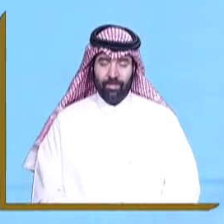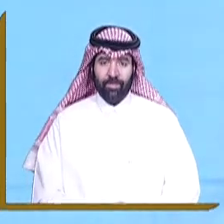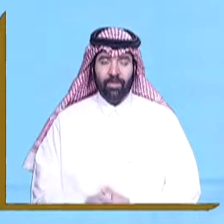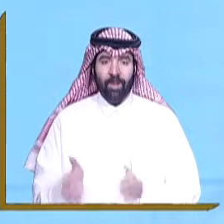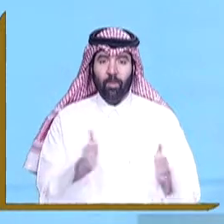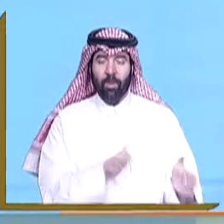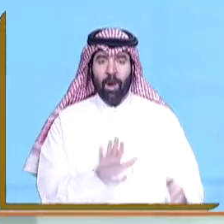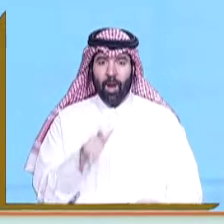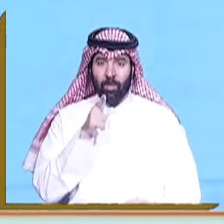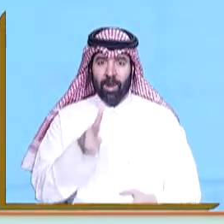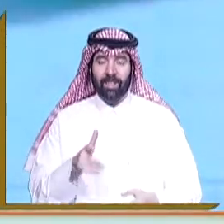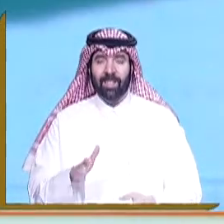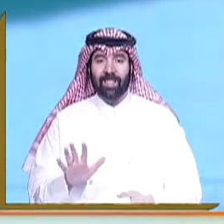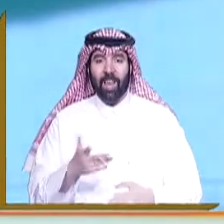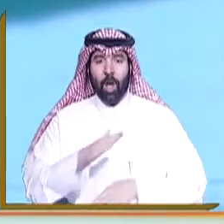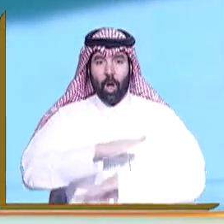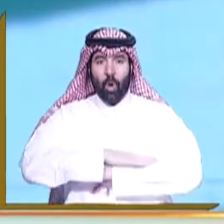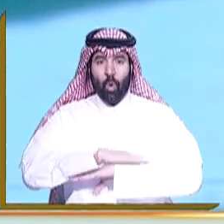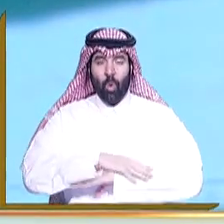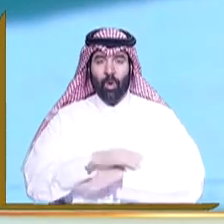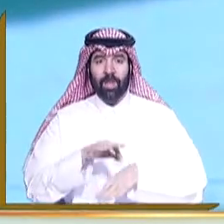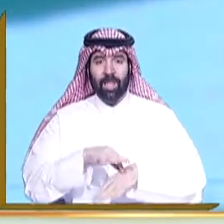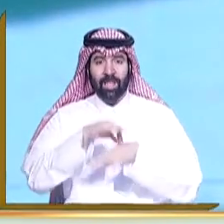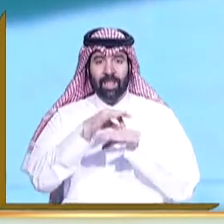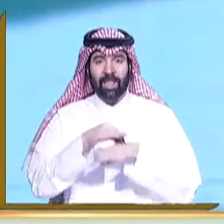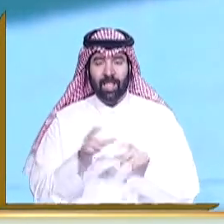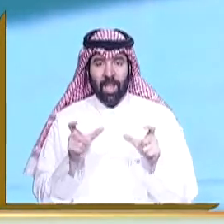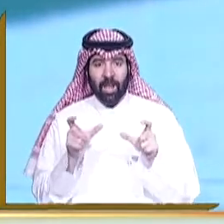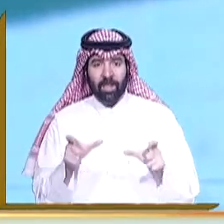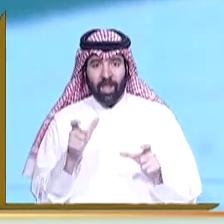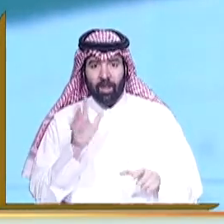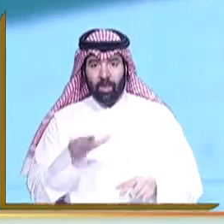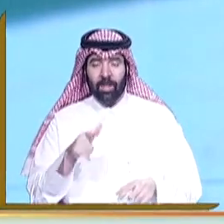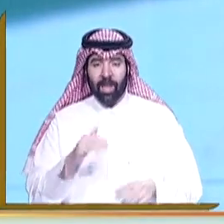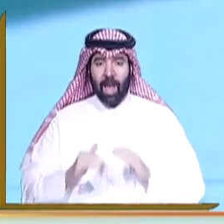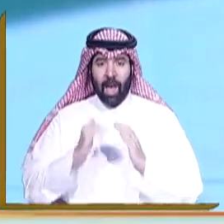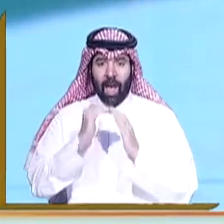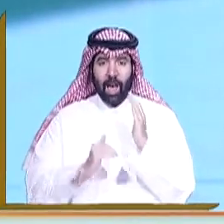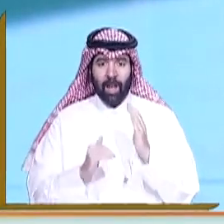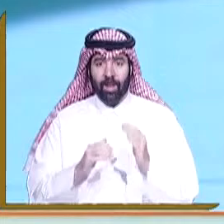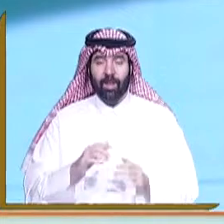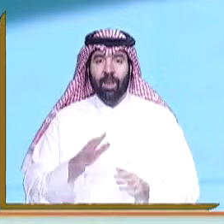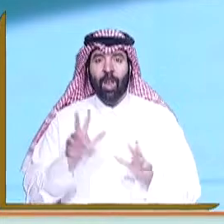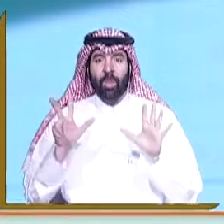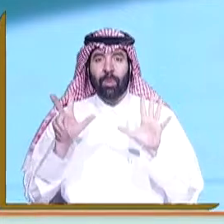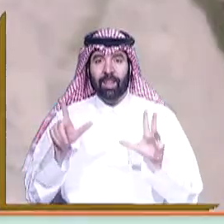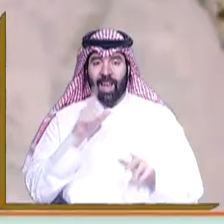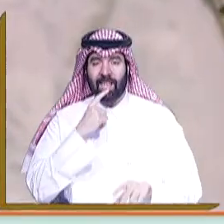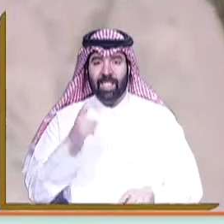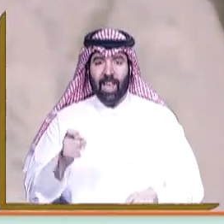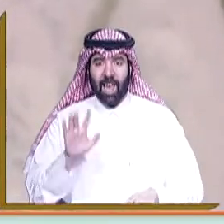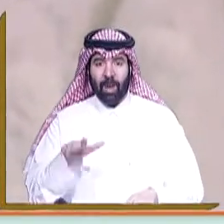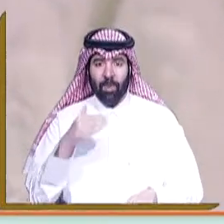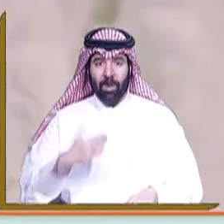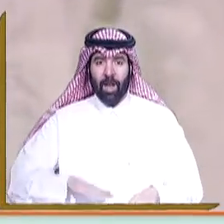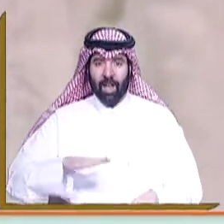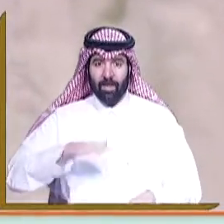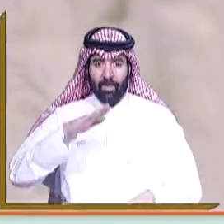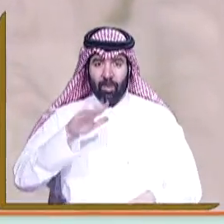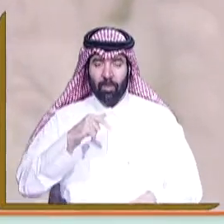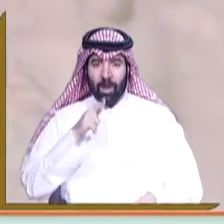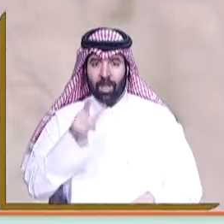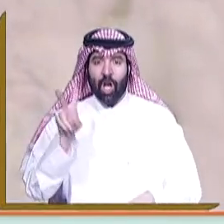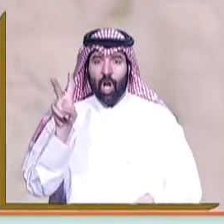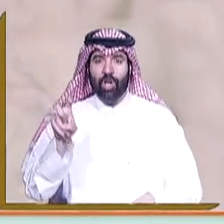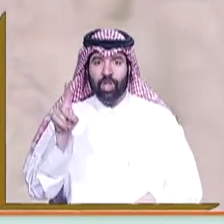أطلقت هيئة حقوق الإنسان حملة بعنوان أقل من 18 وذلك تزامنا مع اليوم العالمي للطفل 20 من نوفمبر